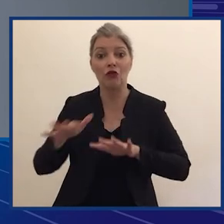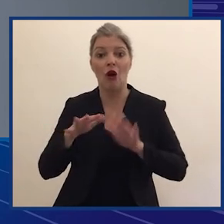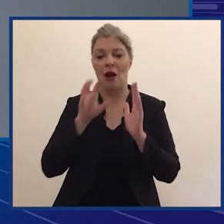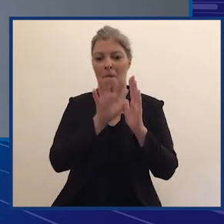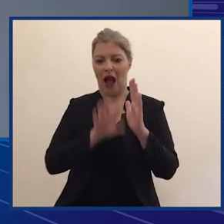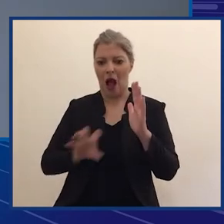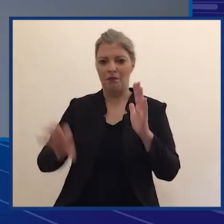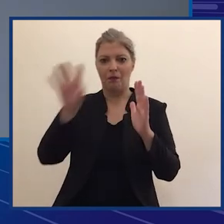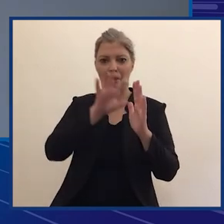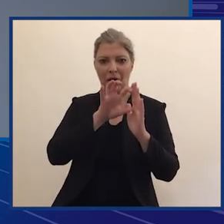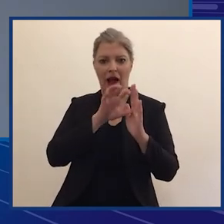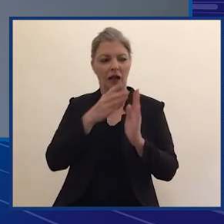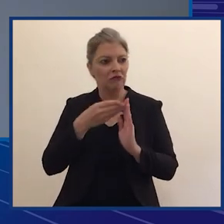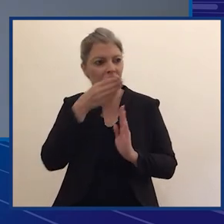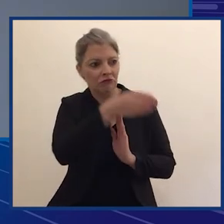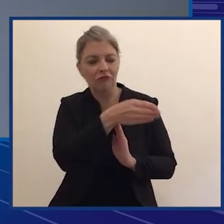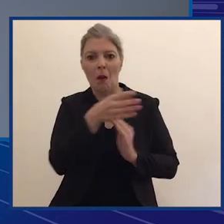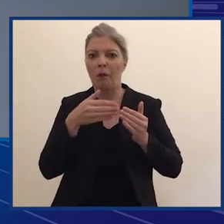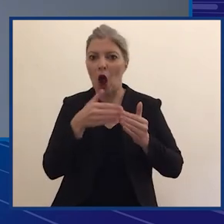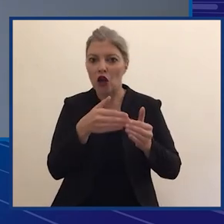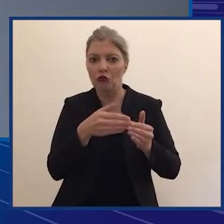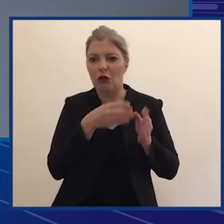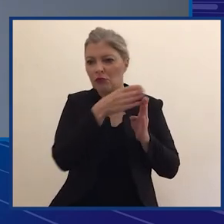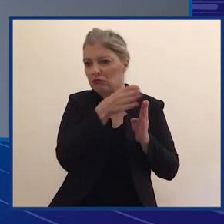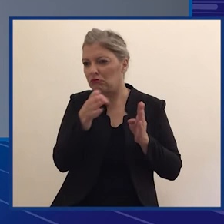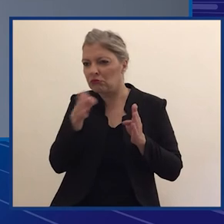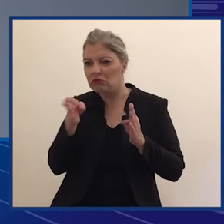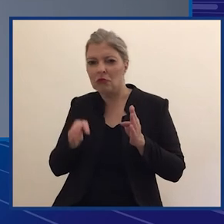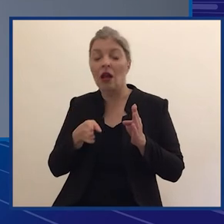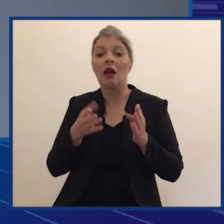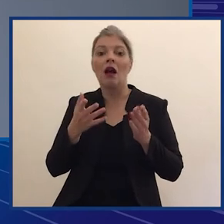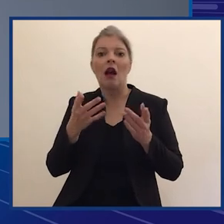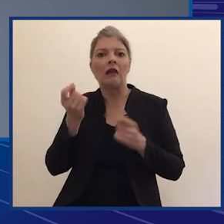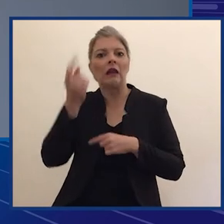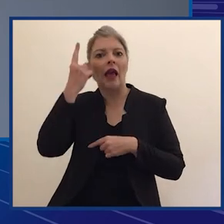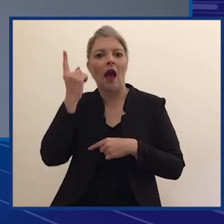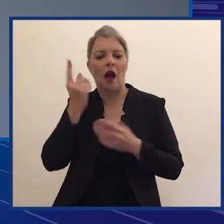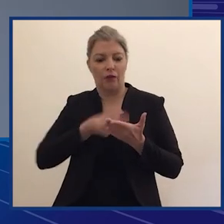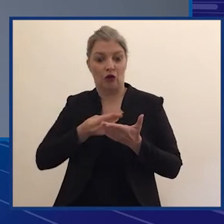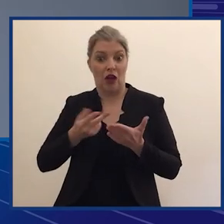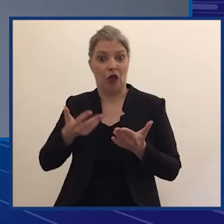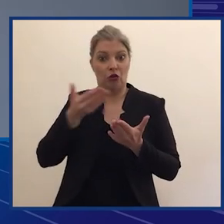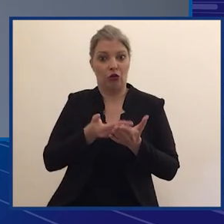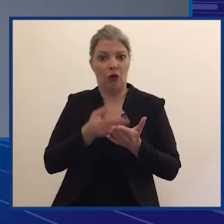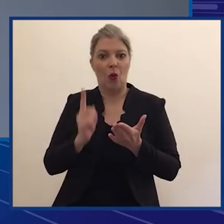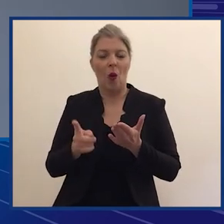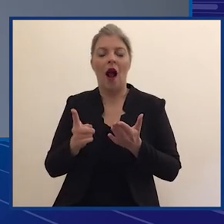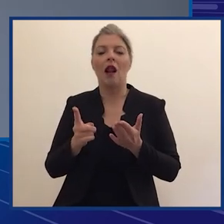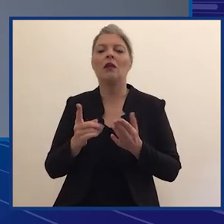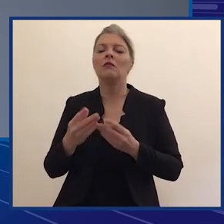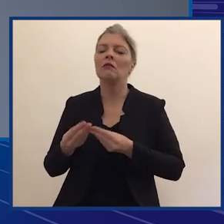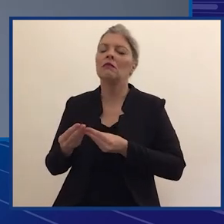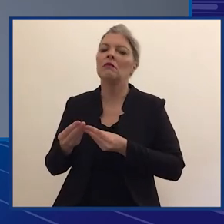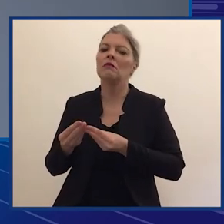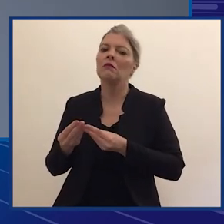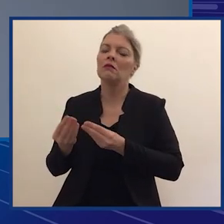mappa dettagliata col posto dove andarlo a eseguire, una visualizzazione di quello che vuole fare, e l'idea è stata portare dei router come questi